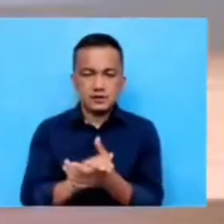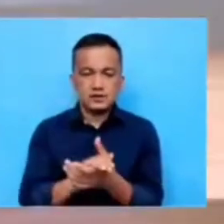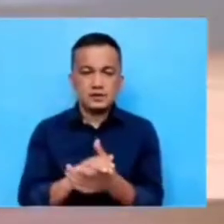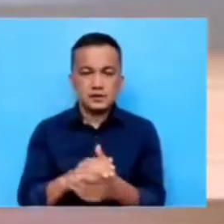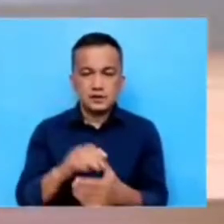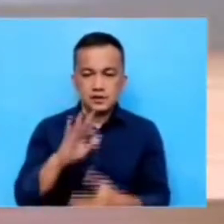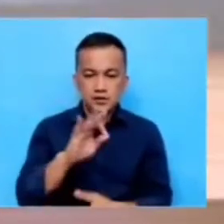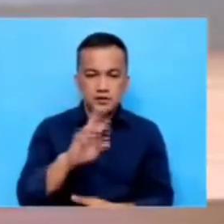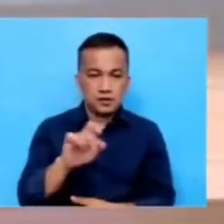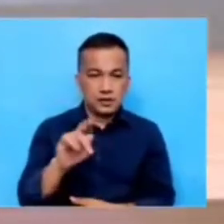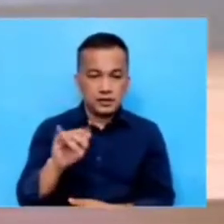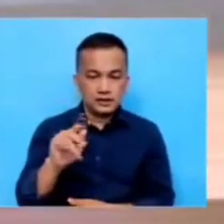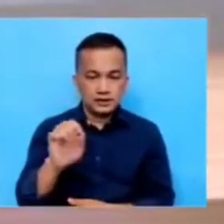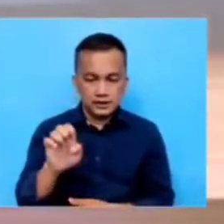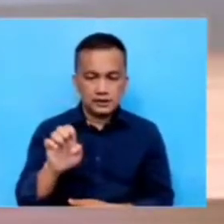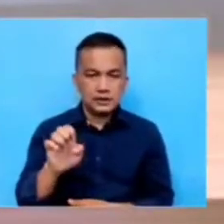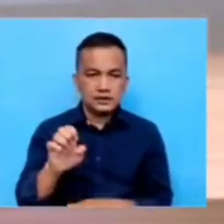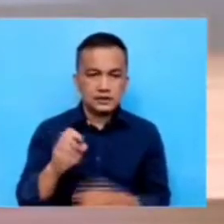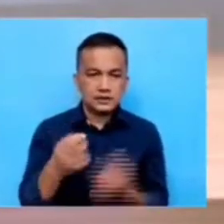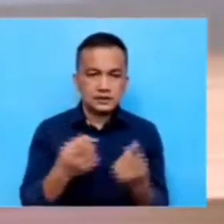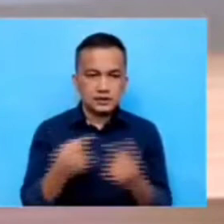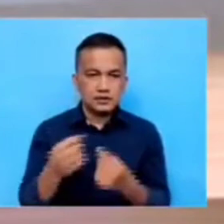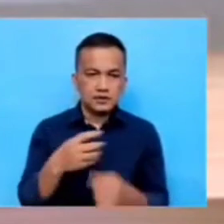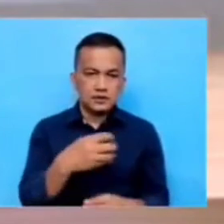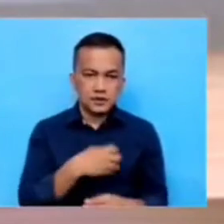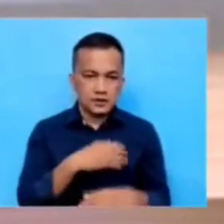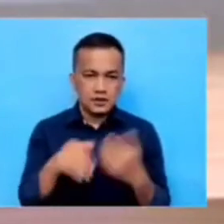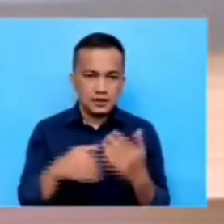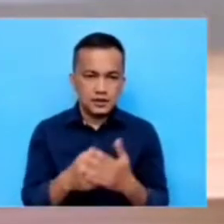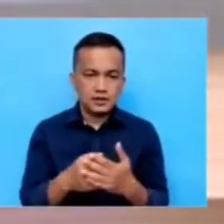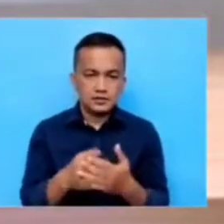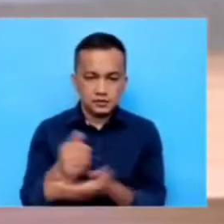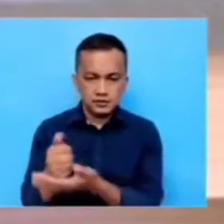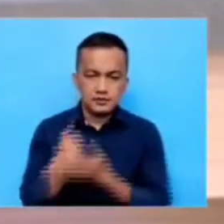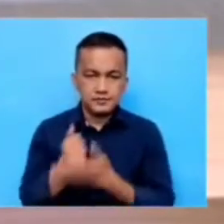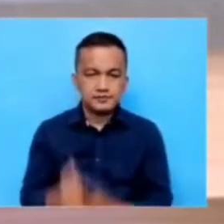Loralde na ginagawa ng PNP ang lahat para matulungan siya.